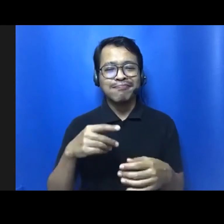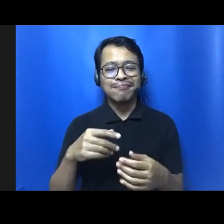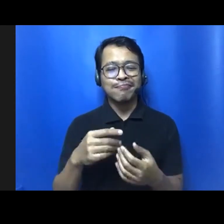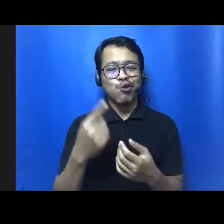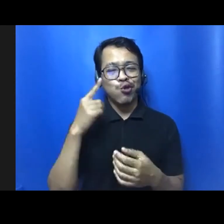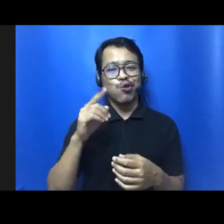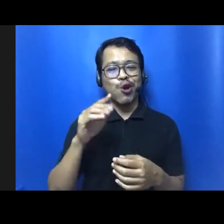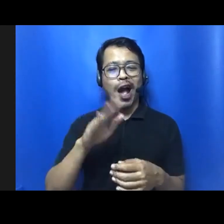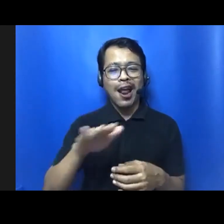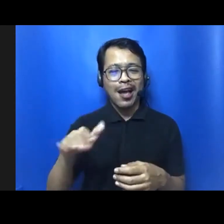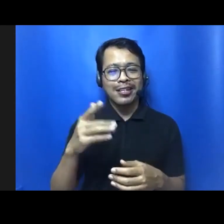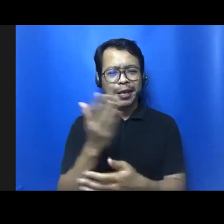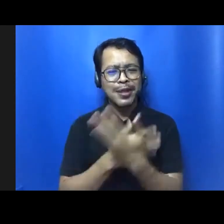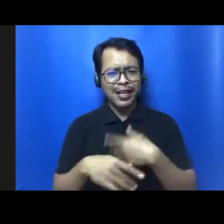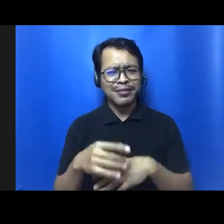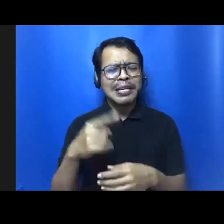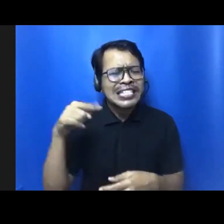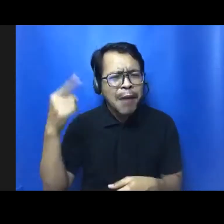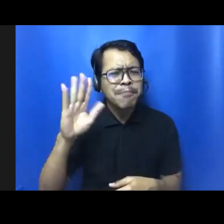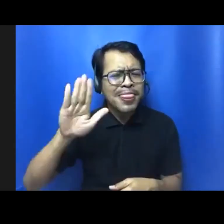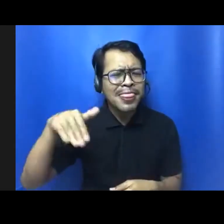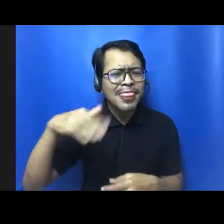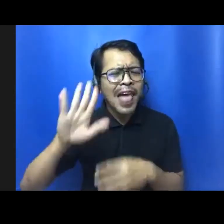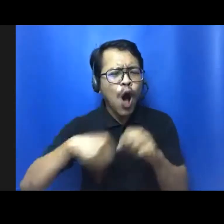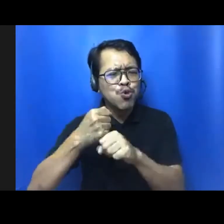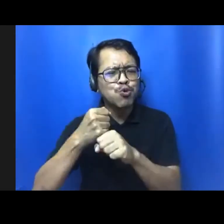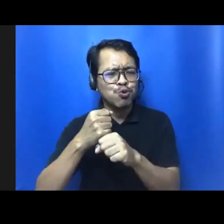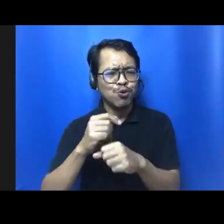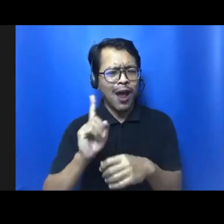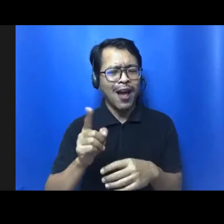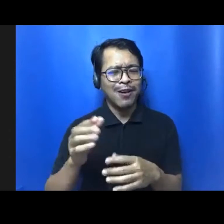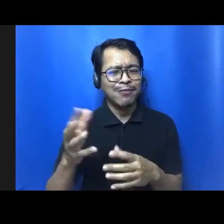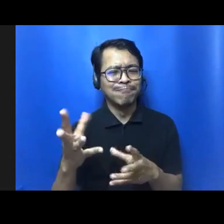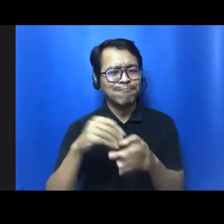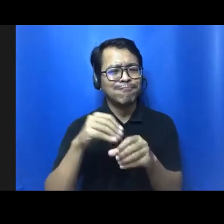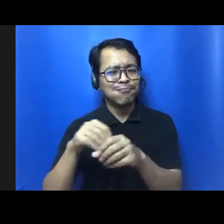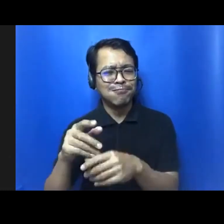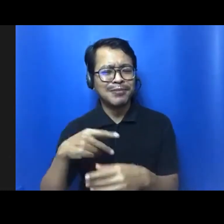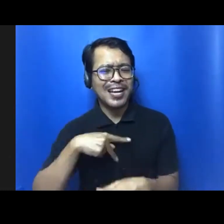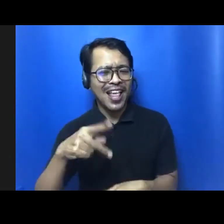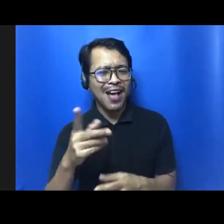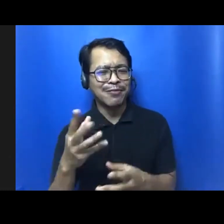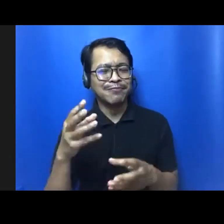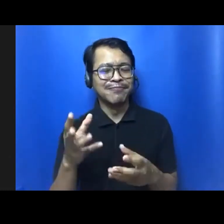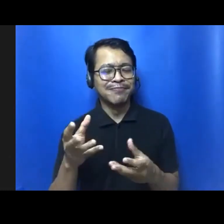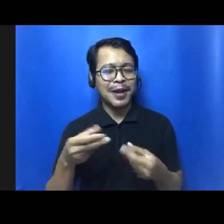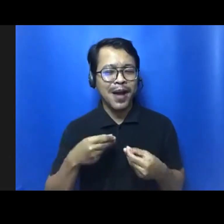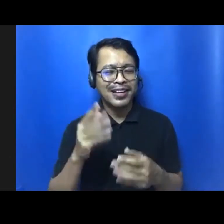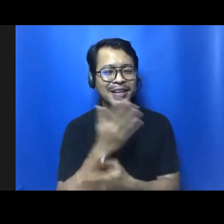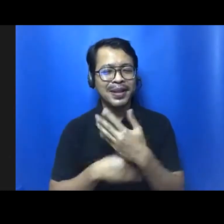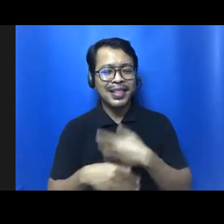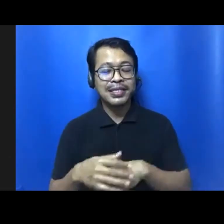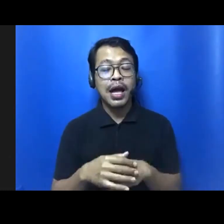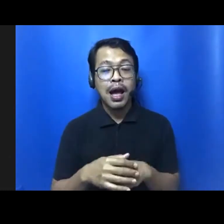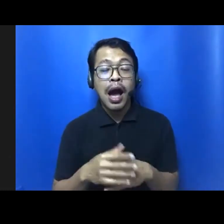disabilitas. Tiap tahun ada. Cuman saya tidak yakin untuk tahun depan ya. Kita sudah berjuang